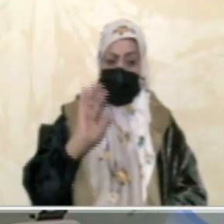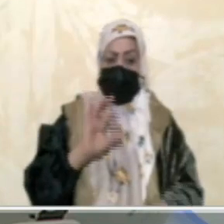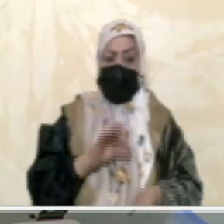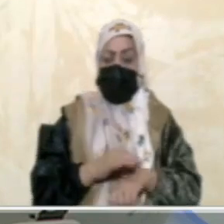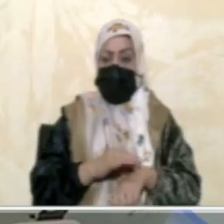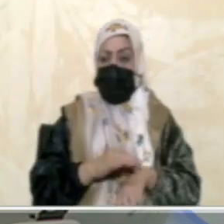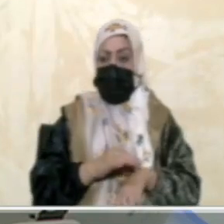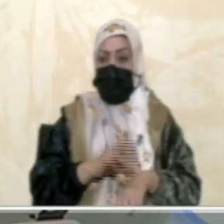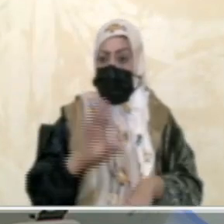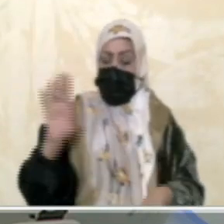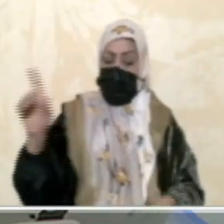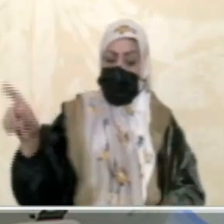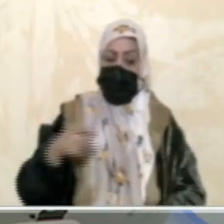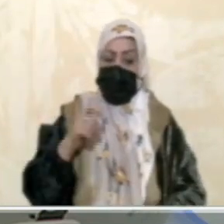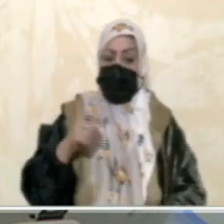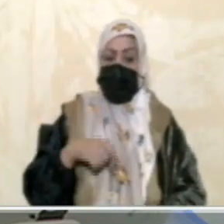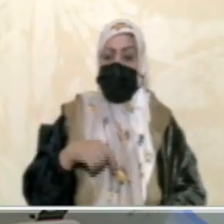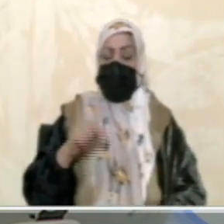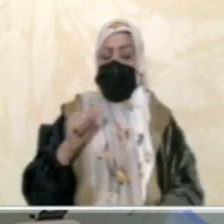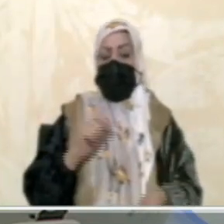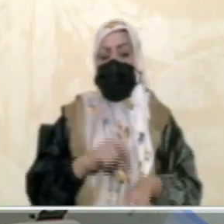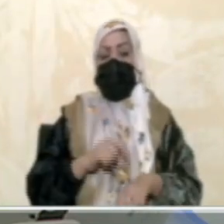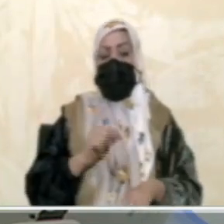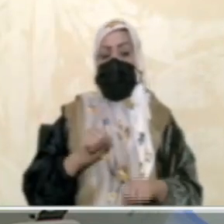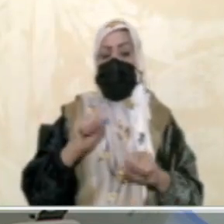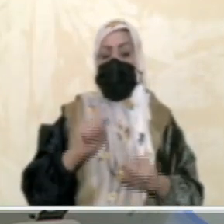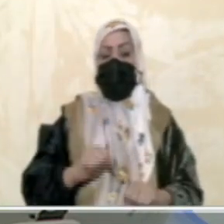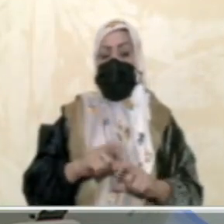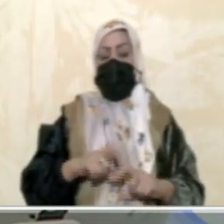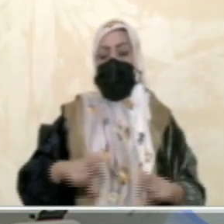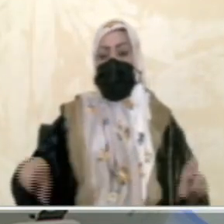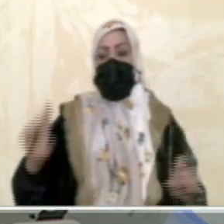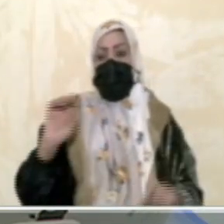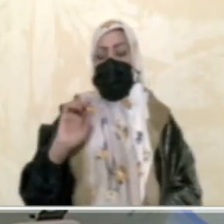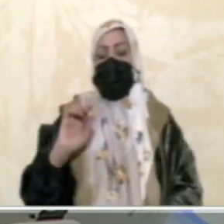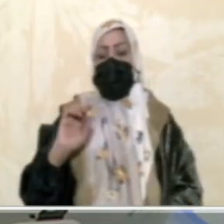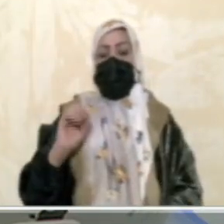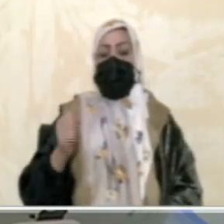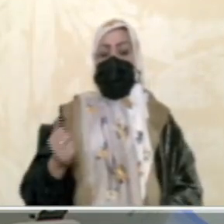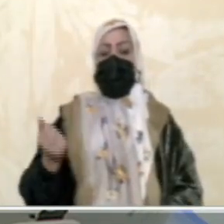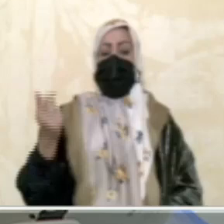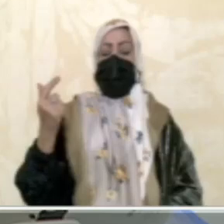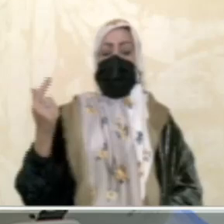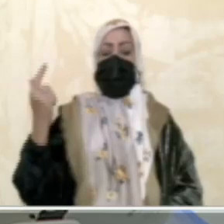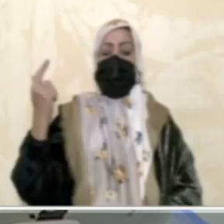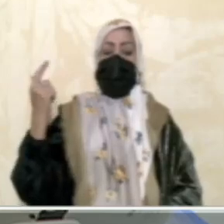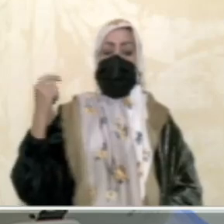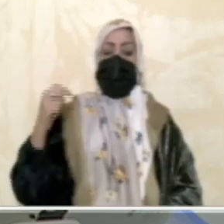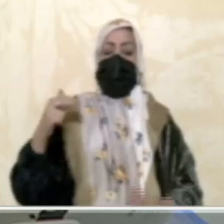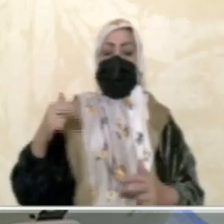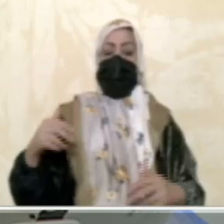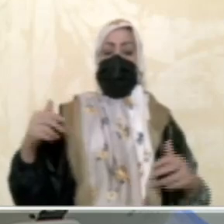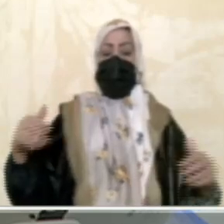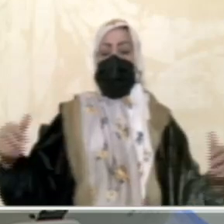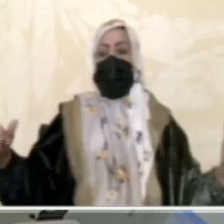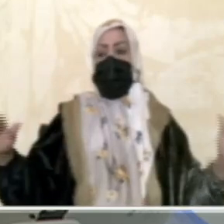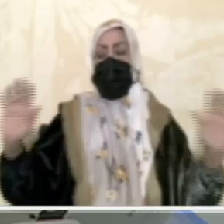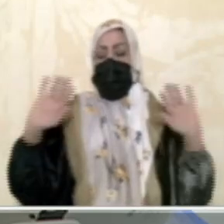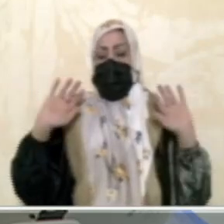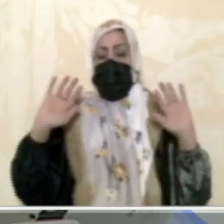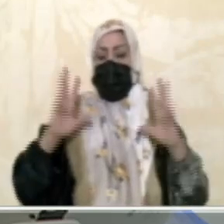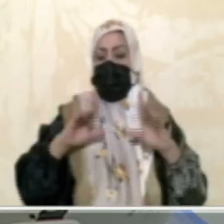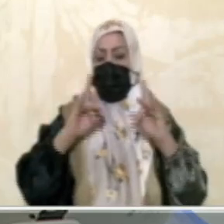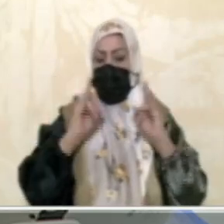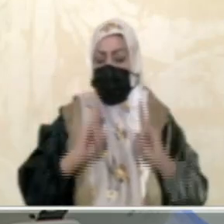يجلس في الصف الاول ثم ياتي الناس معه الى ان يكملوا الصف الاولا ثم ياتي من بعدهم